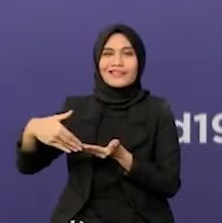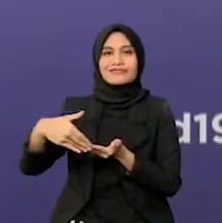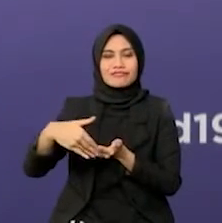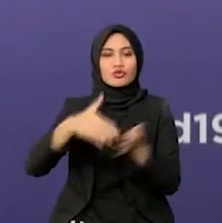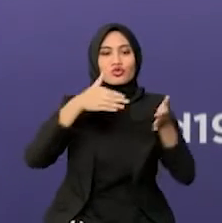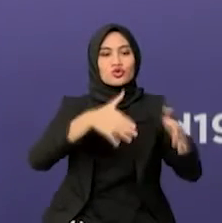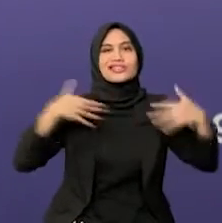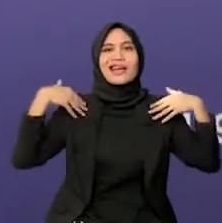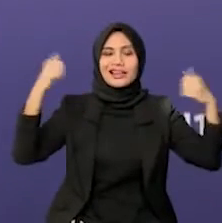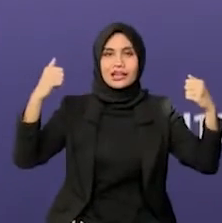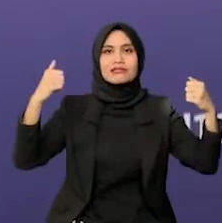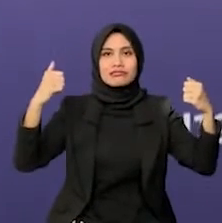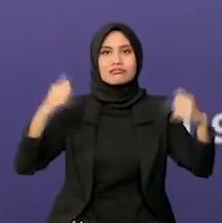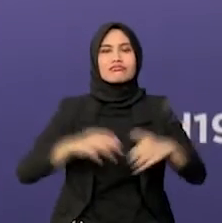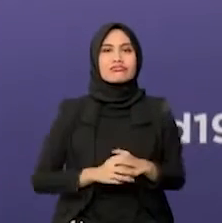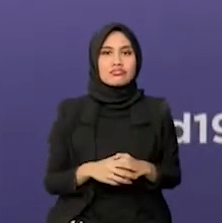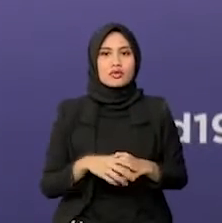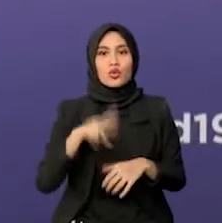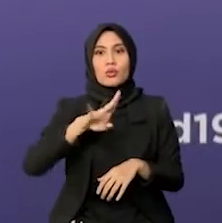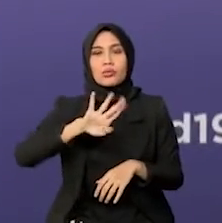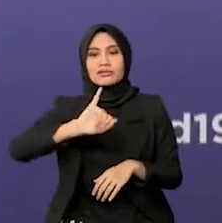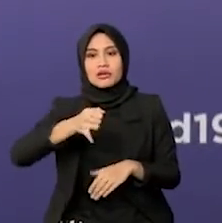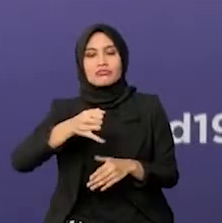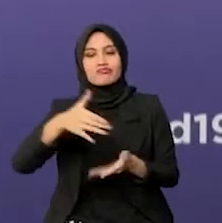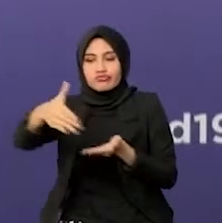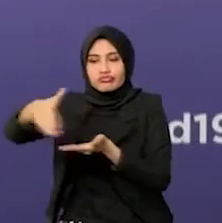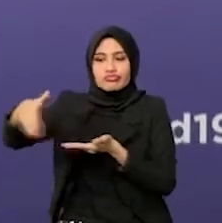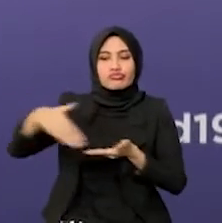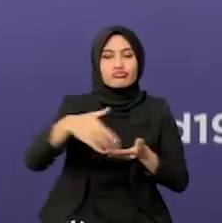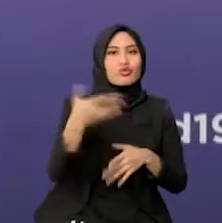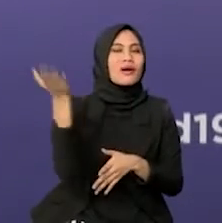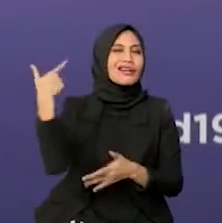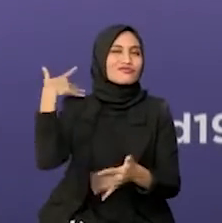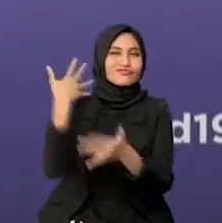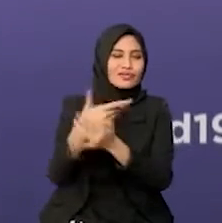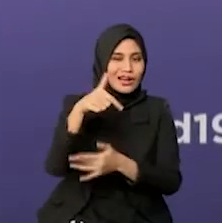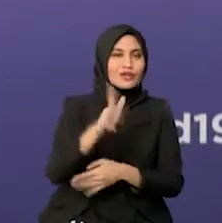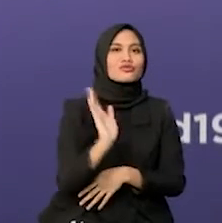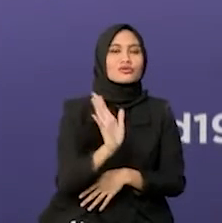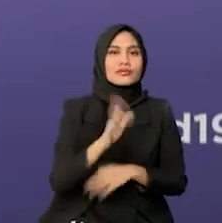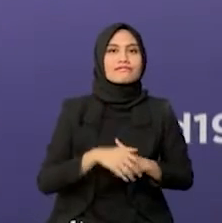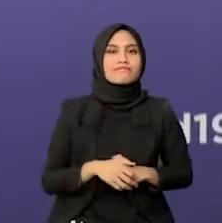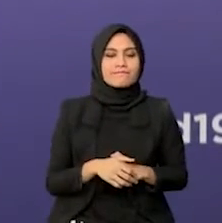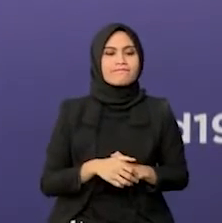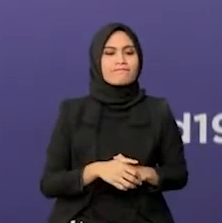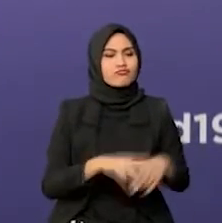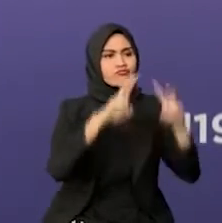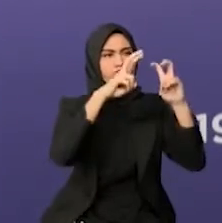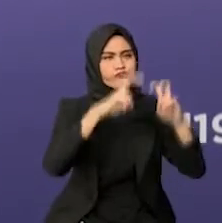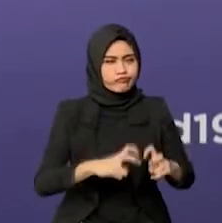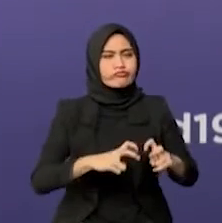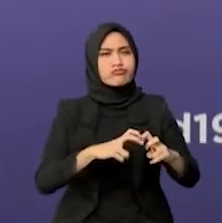kesehatan yang telah kita Impun selama 24jam terhitung dari kemarin kita telah melaksanakan pemeriksaan